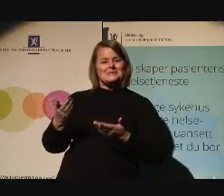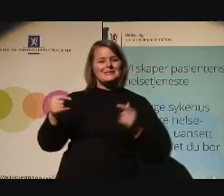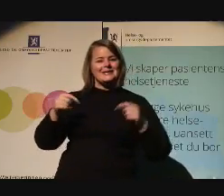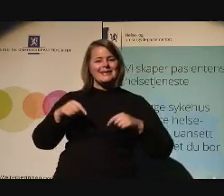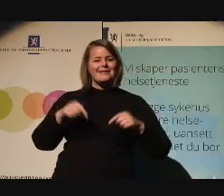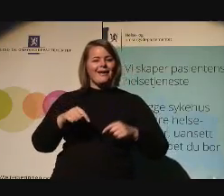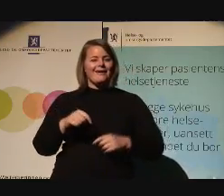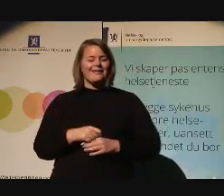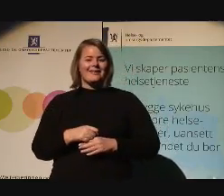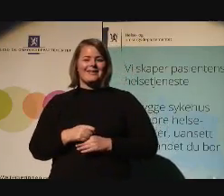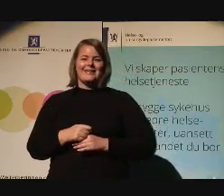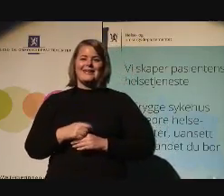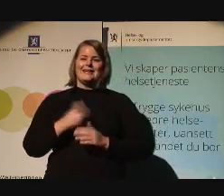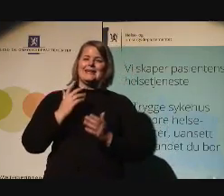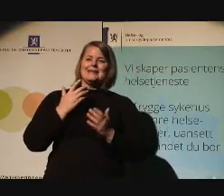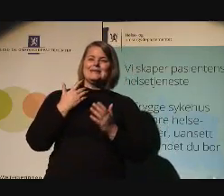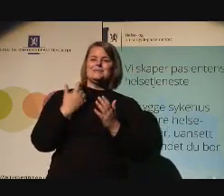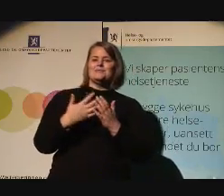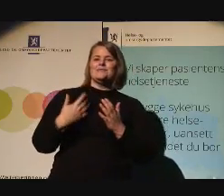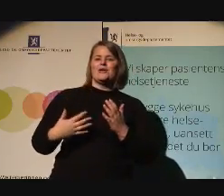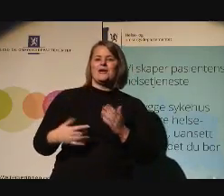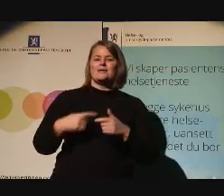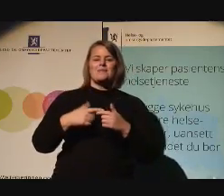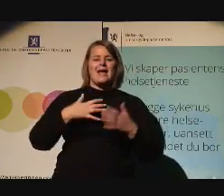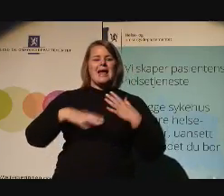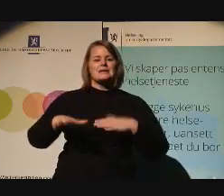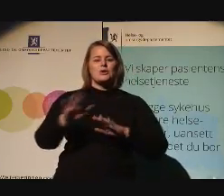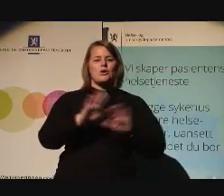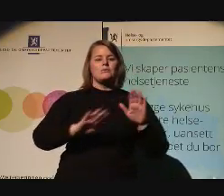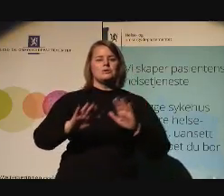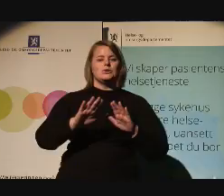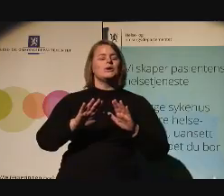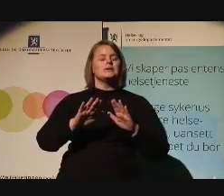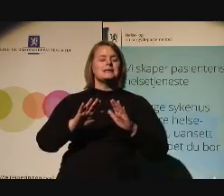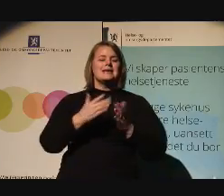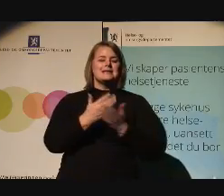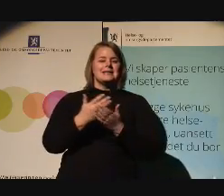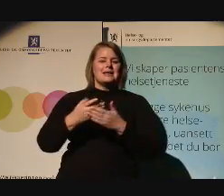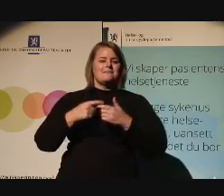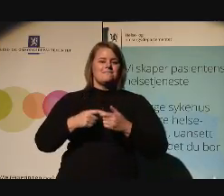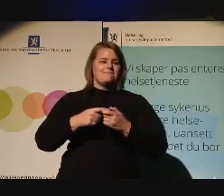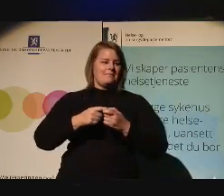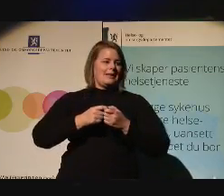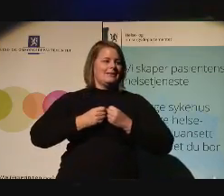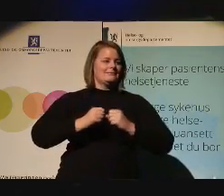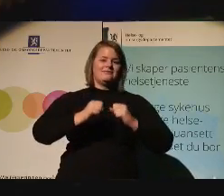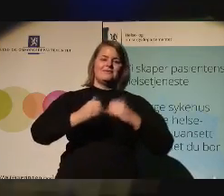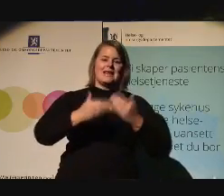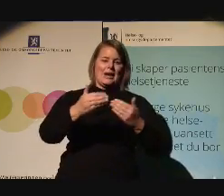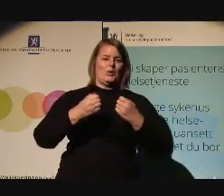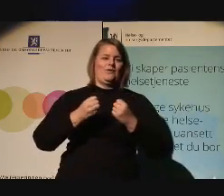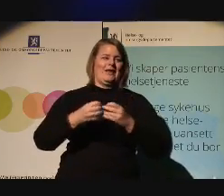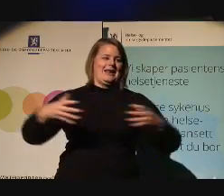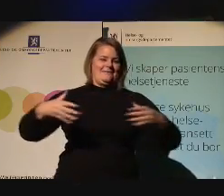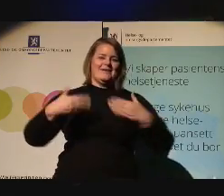dag holde et innlegg om helse- og omsorgstjenester i rivende utvikling. Vær så god.